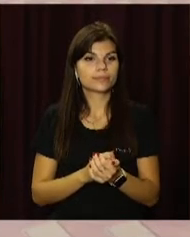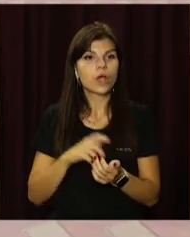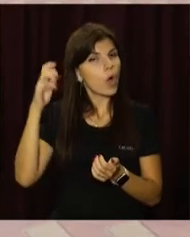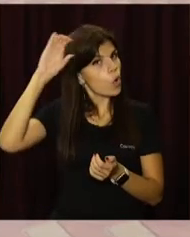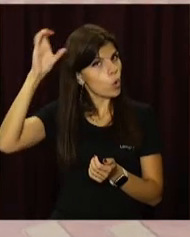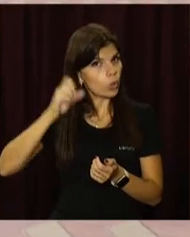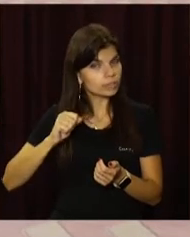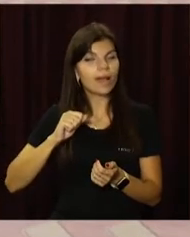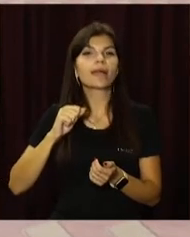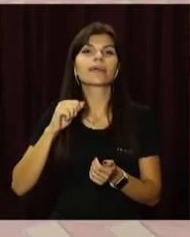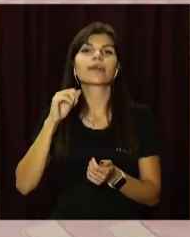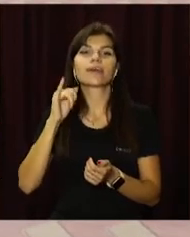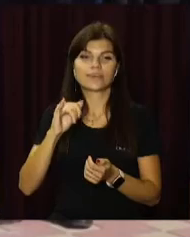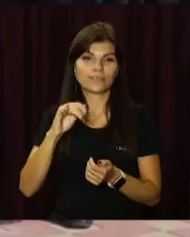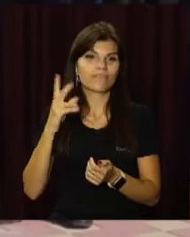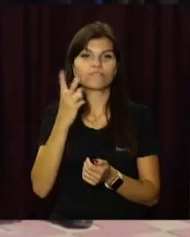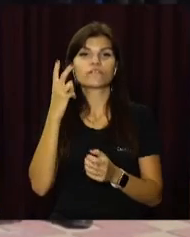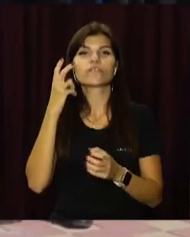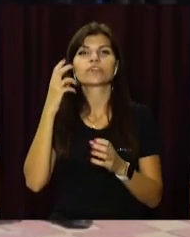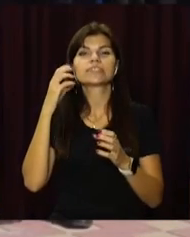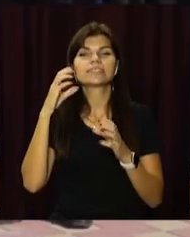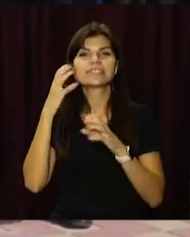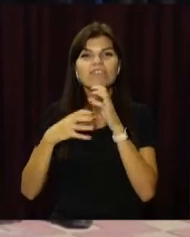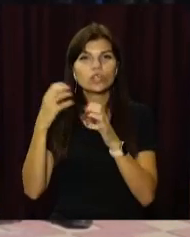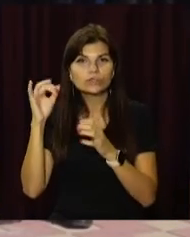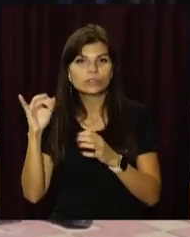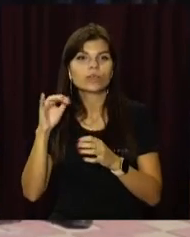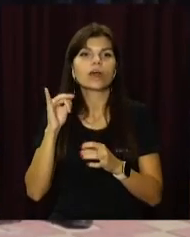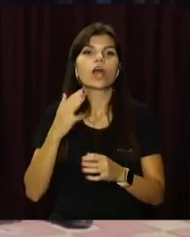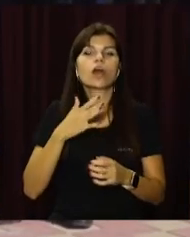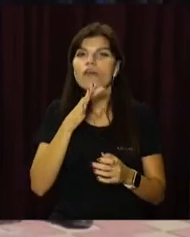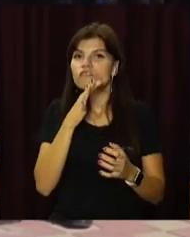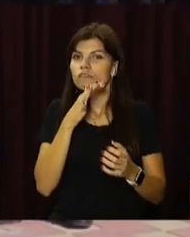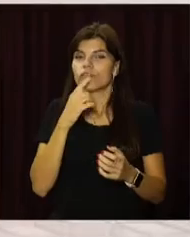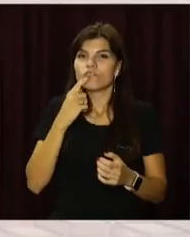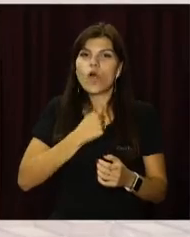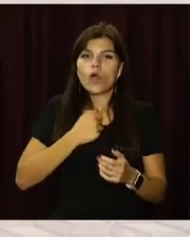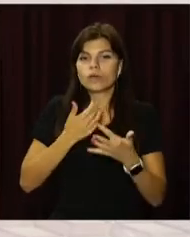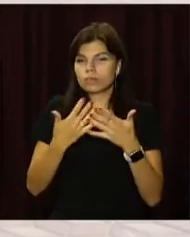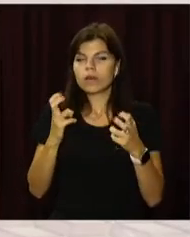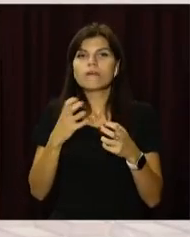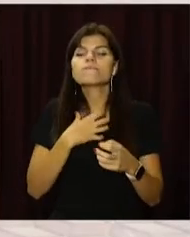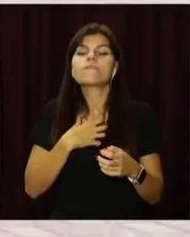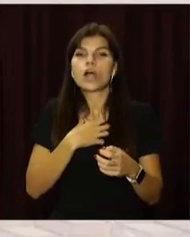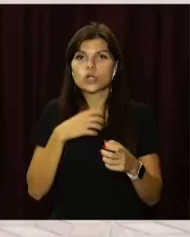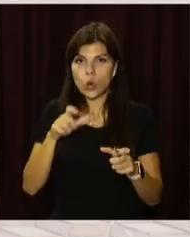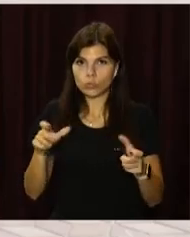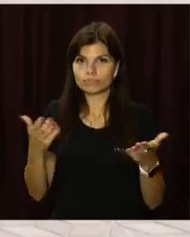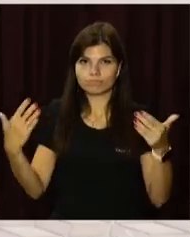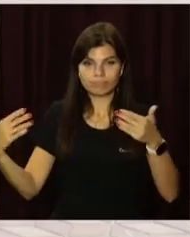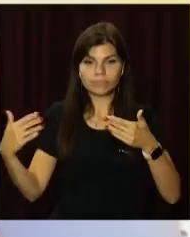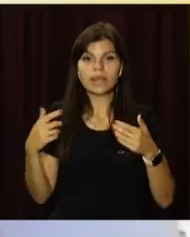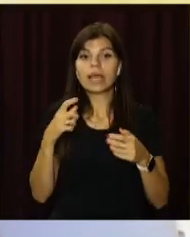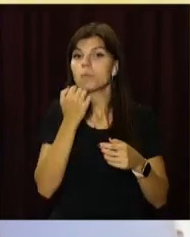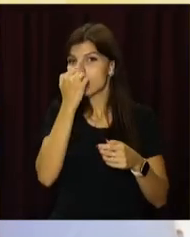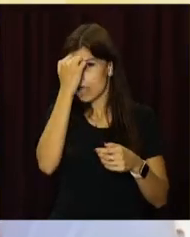Козаки, захисники країни у Другу світову, воїни-інтернаціоналісти і наші сучасники, що всю секунду боронять Донеччину і Луганщину. Саме завдяки